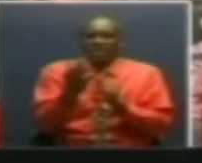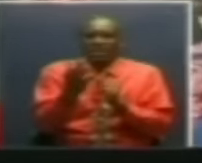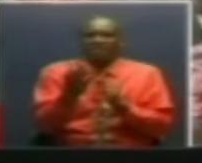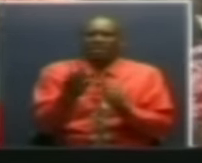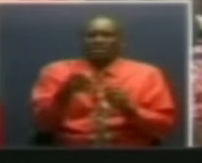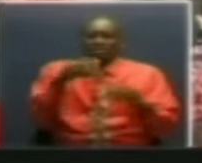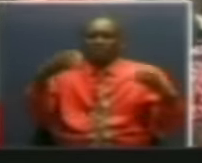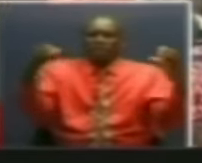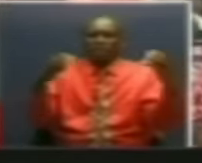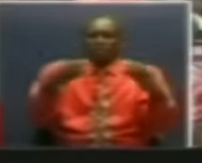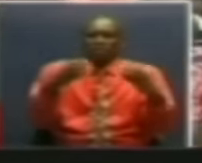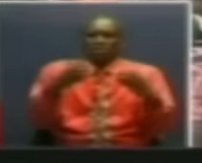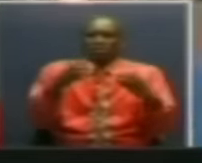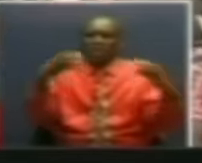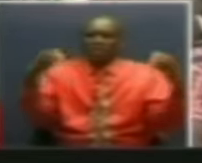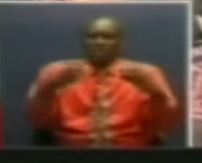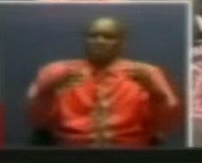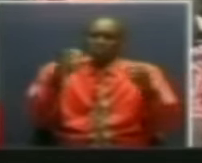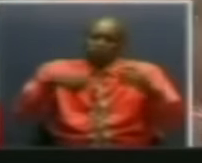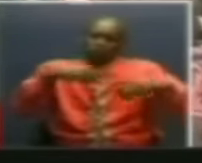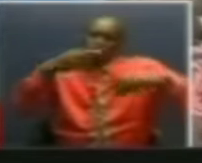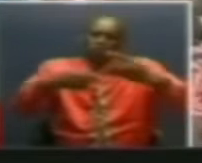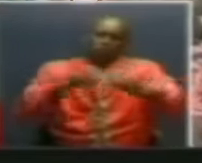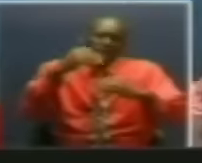2013, ile timu ndio iendelee